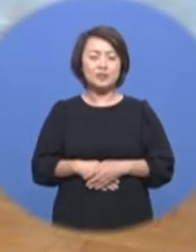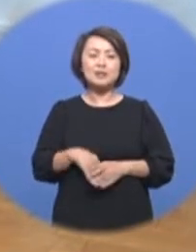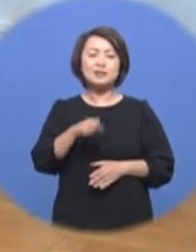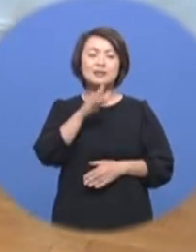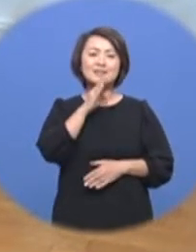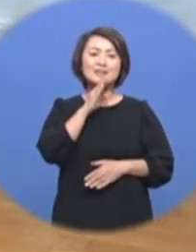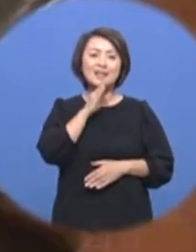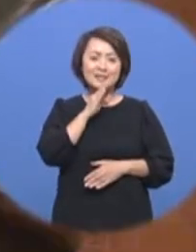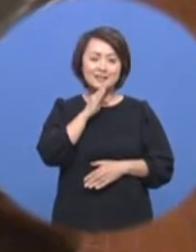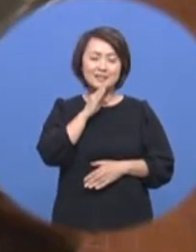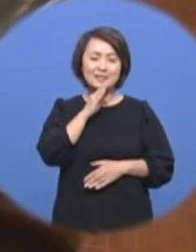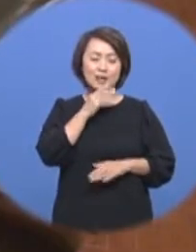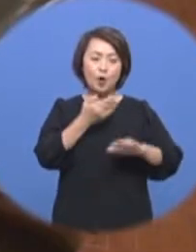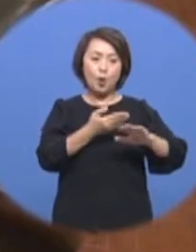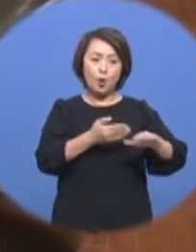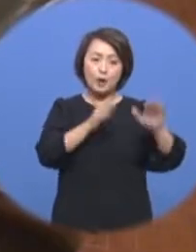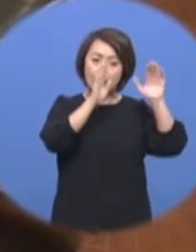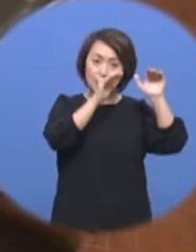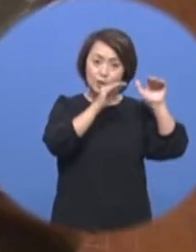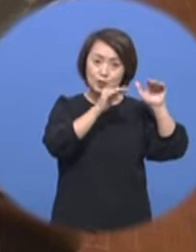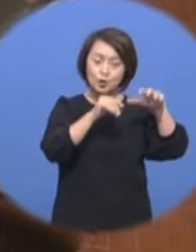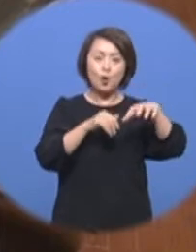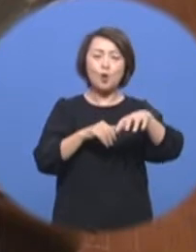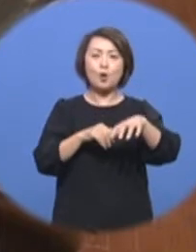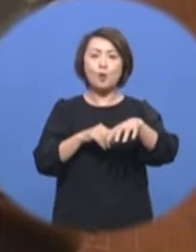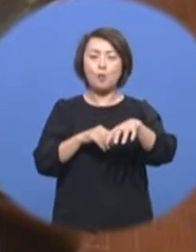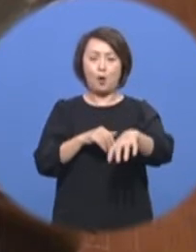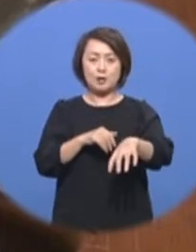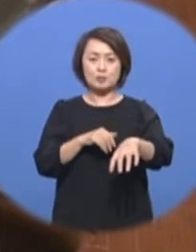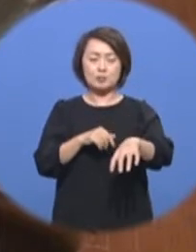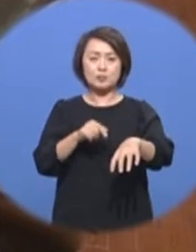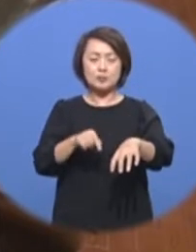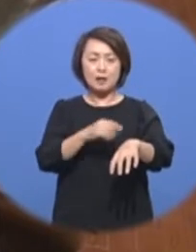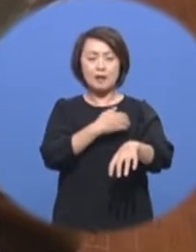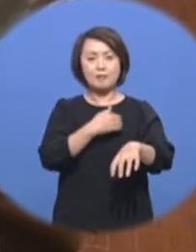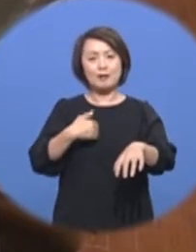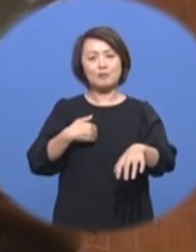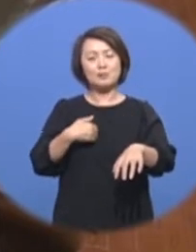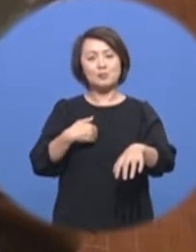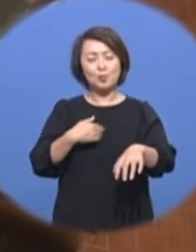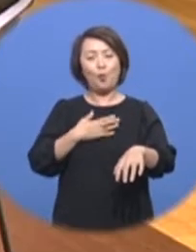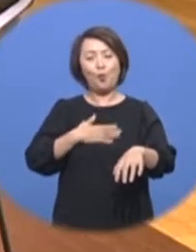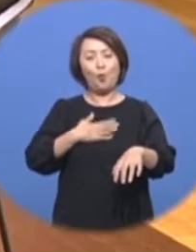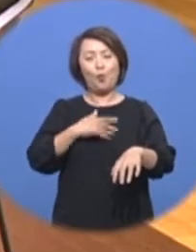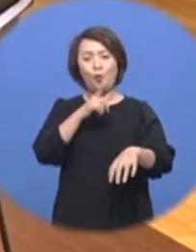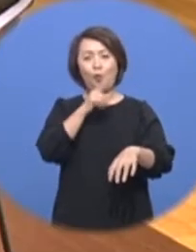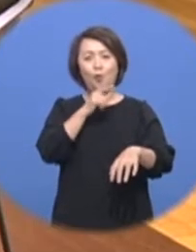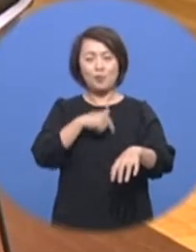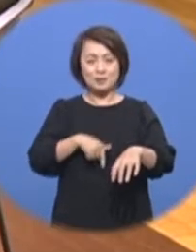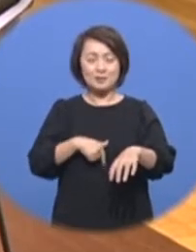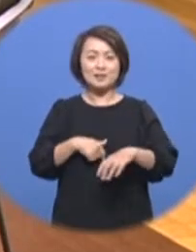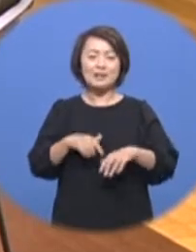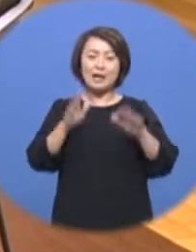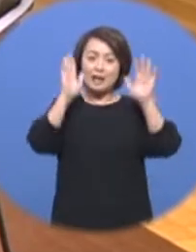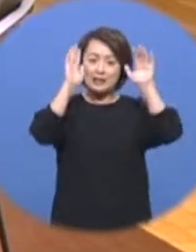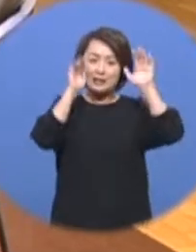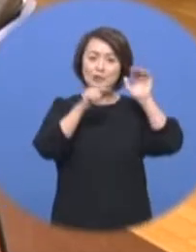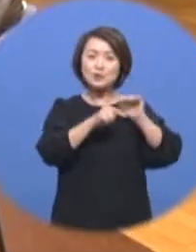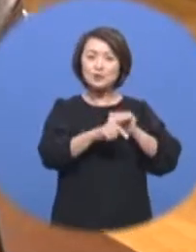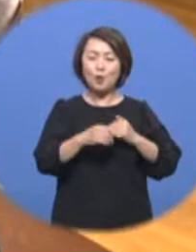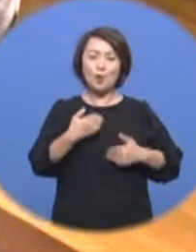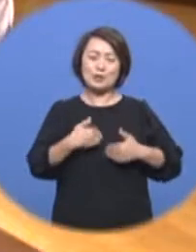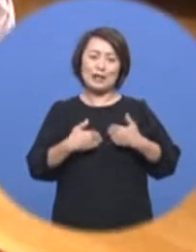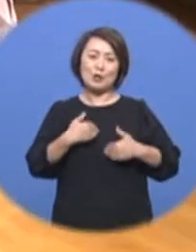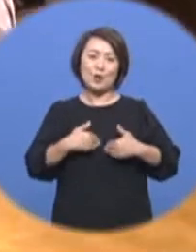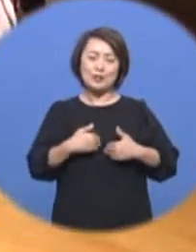際他の犬もいてるところでできるのが新鮮 で、まあ、犬もやっぱり楽し